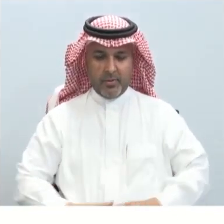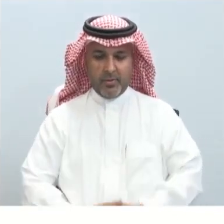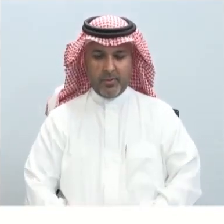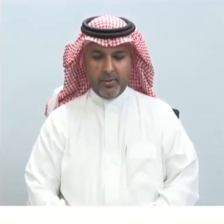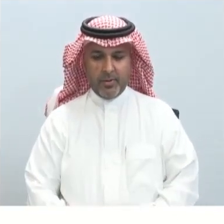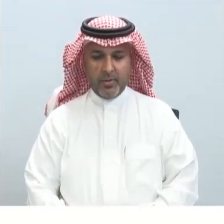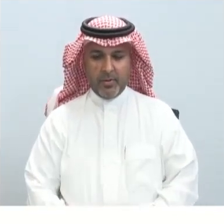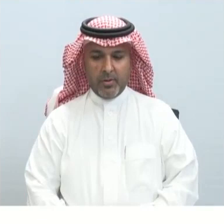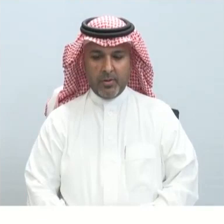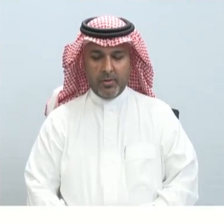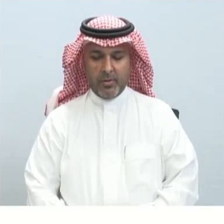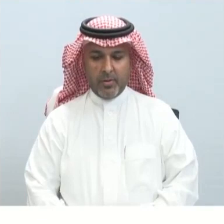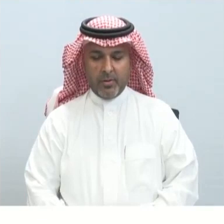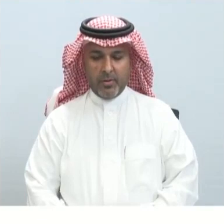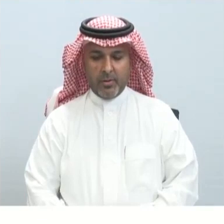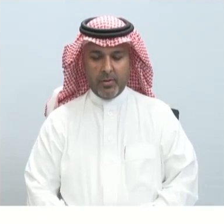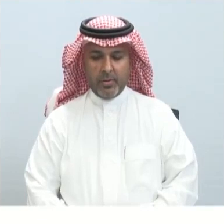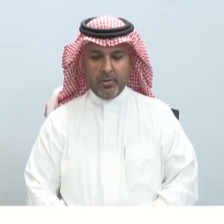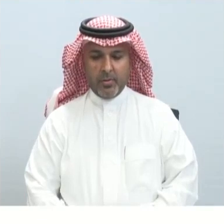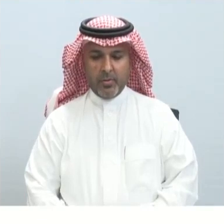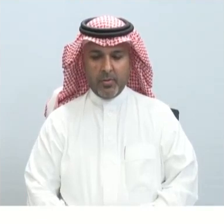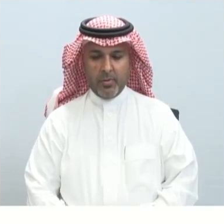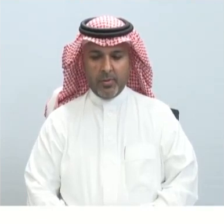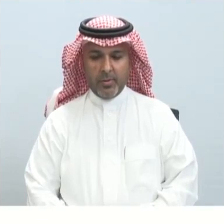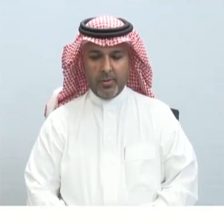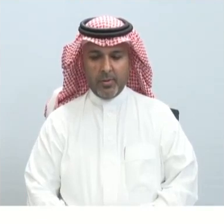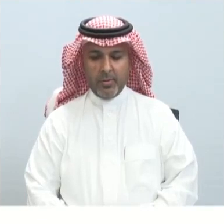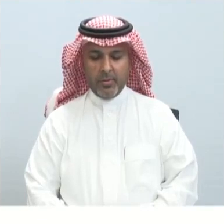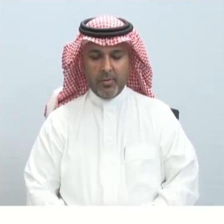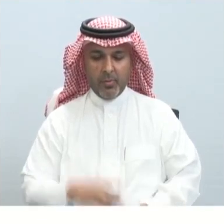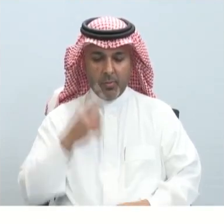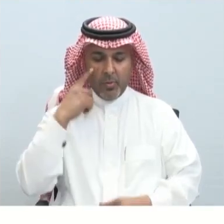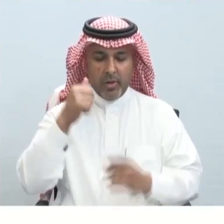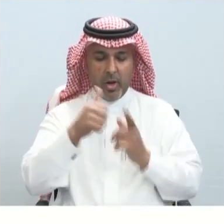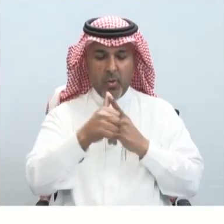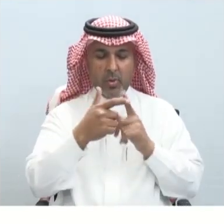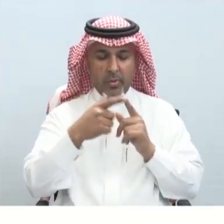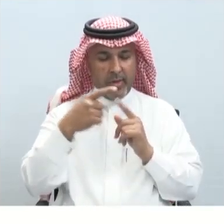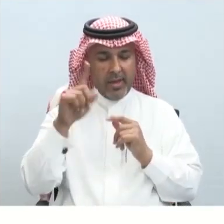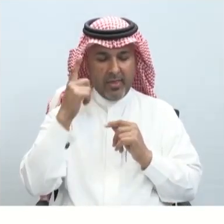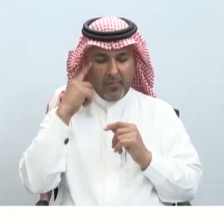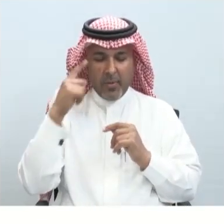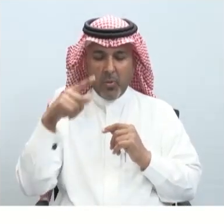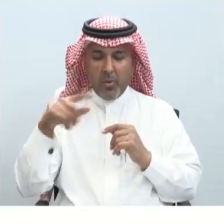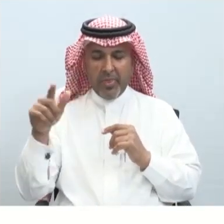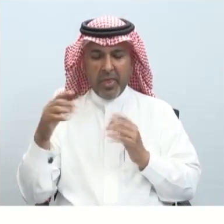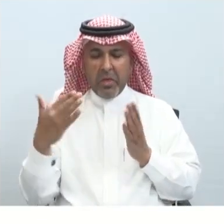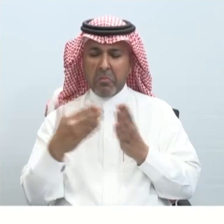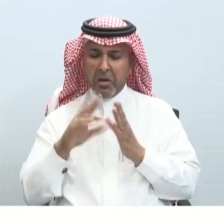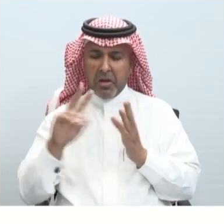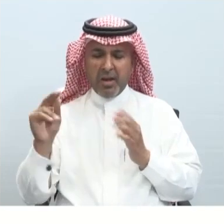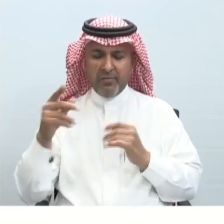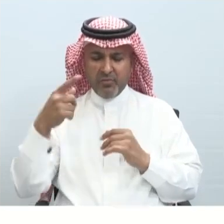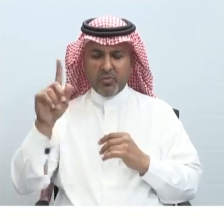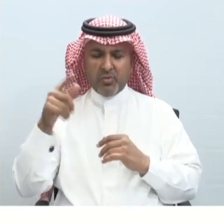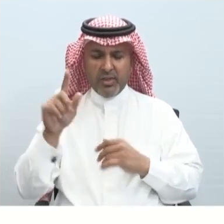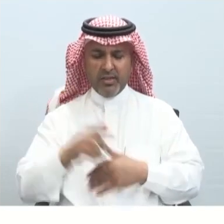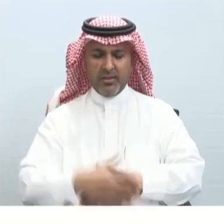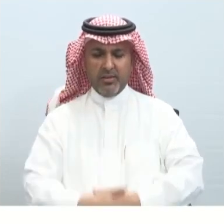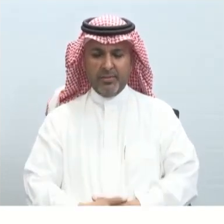اي اس كذلك هذه كلها حالات لكن على الاقل احنا اثبتنا الان ان المثلثين متطابقين ان هذا المثلث